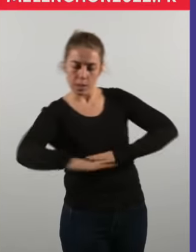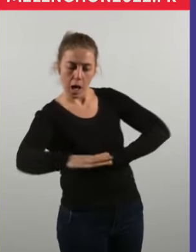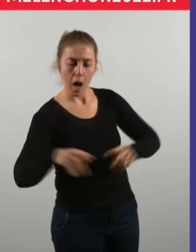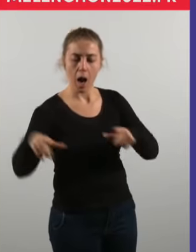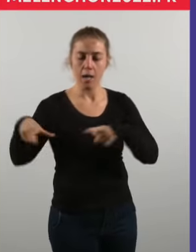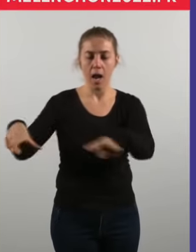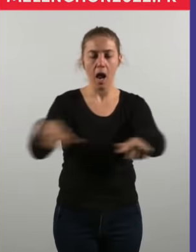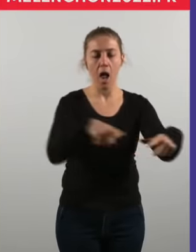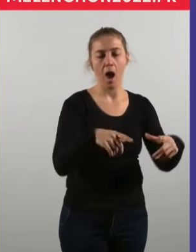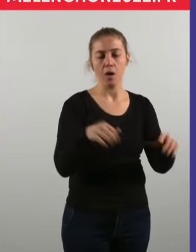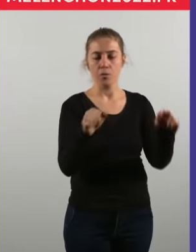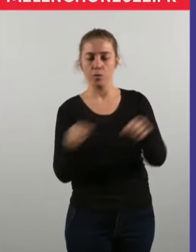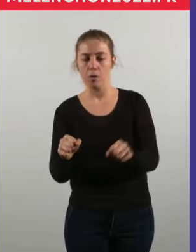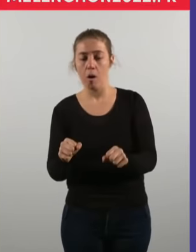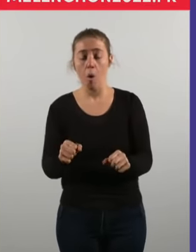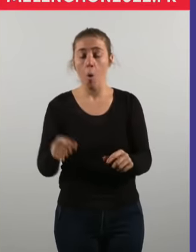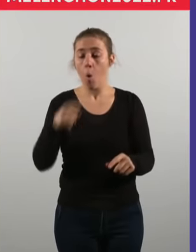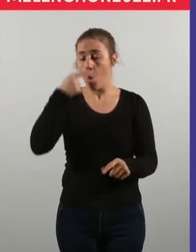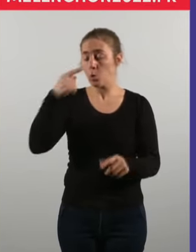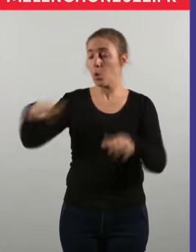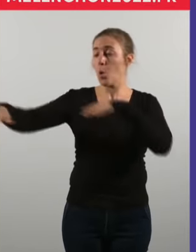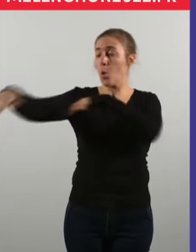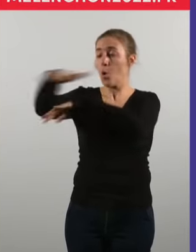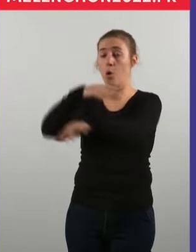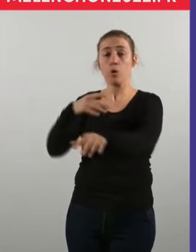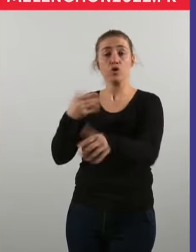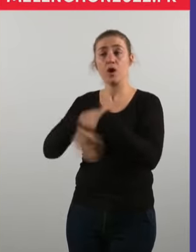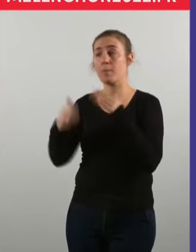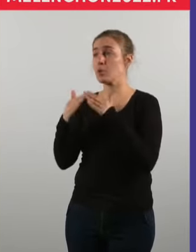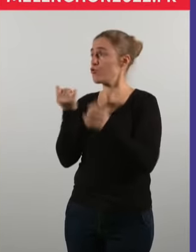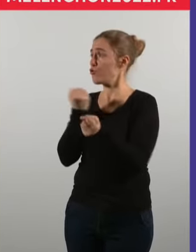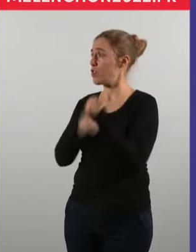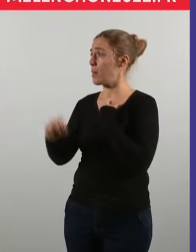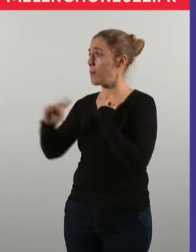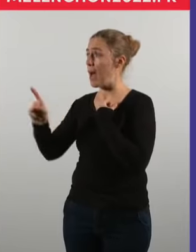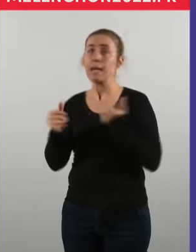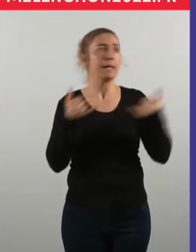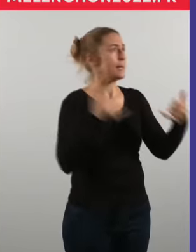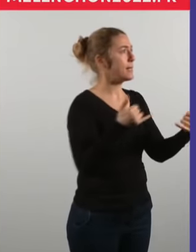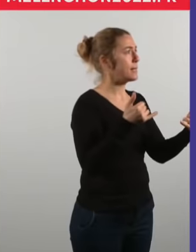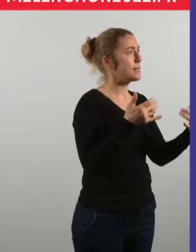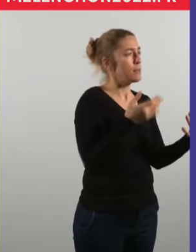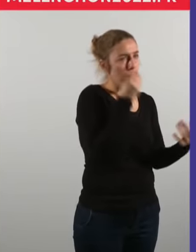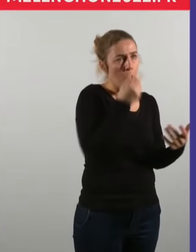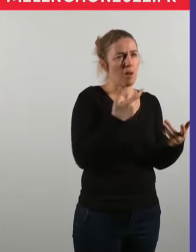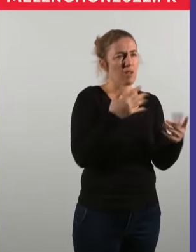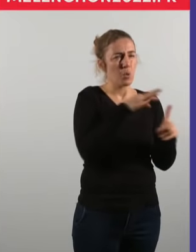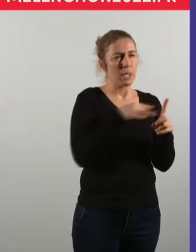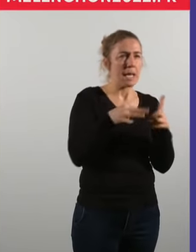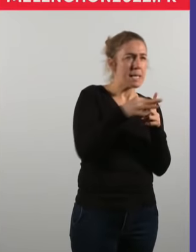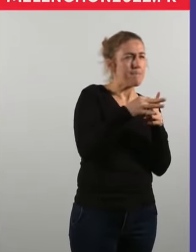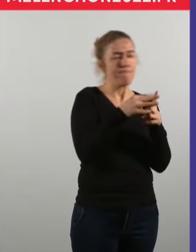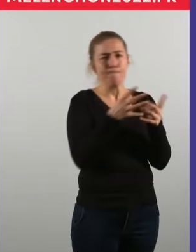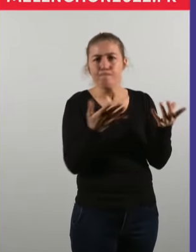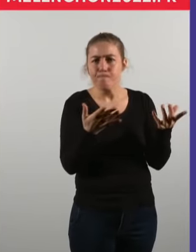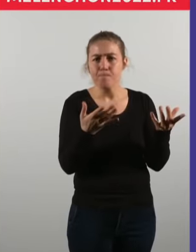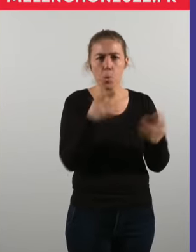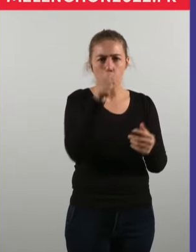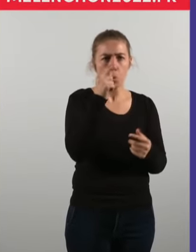nuit, une odeur ne dérangeant personne, bien au contraire, est une odeur sociale. Le